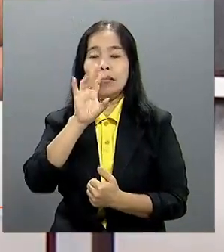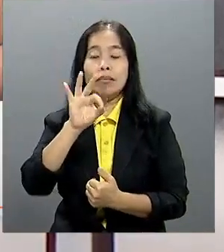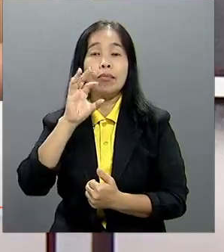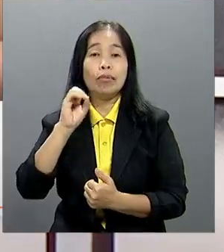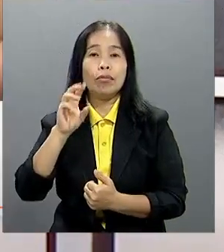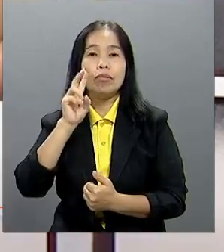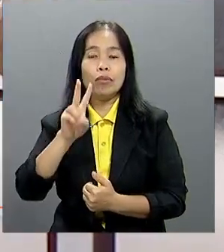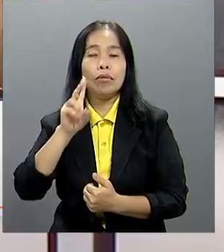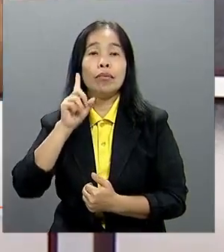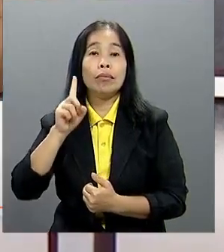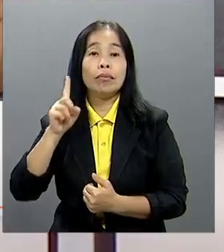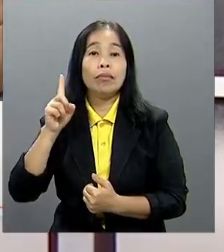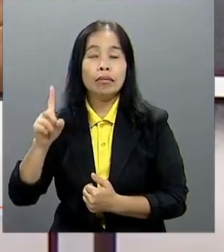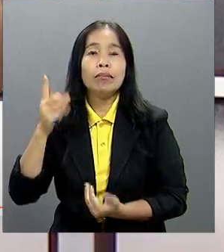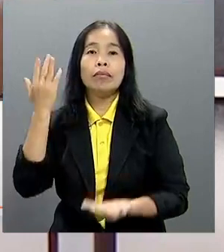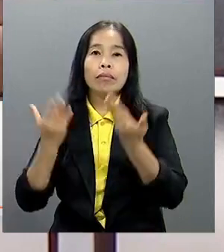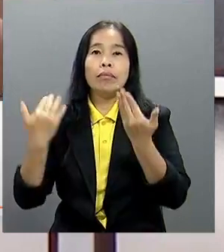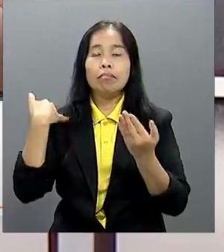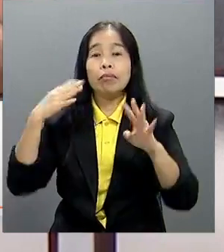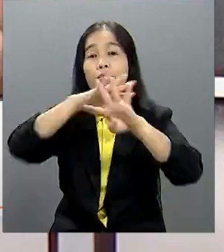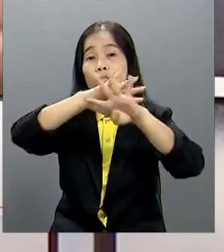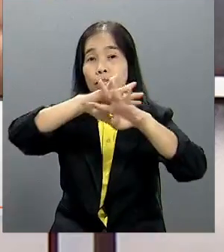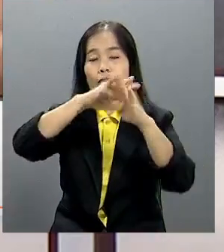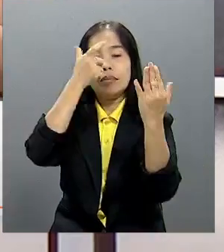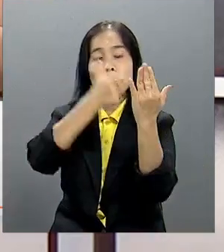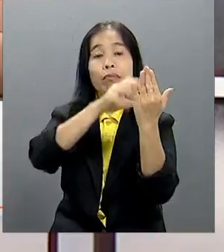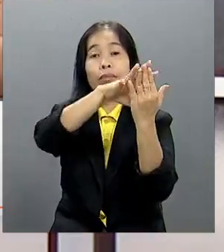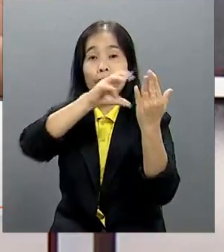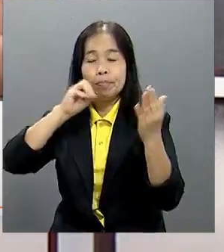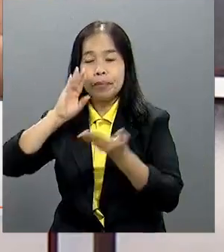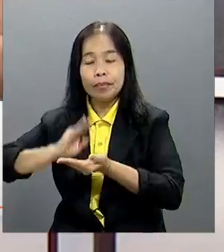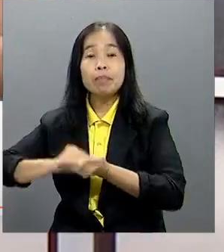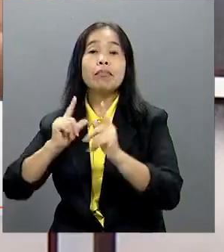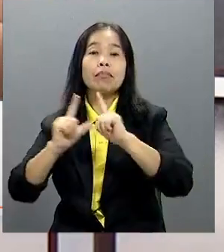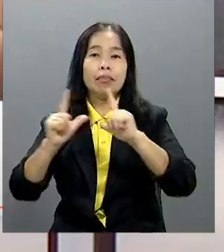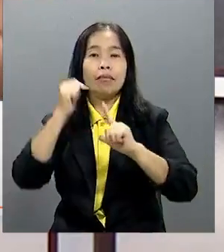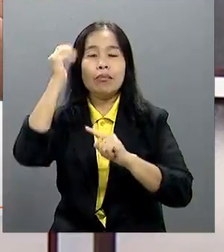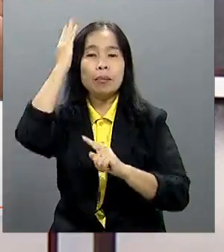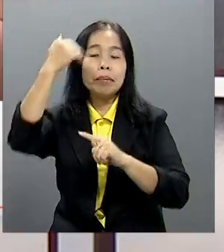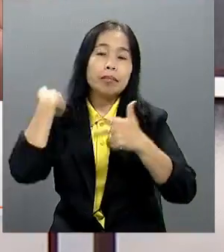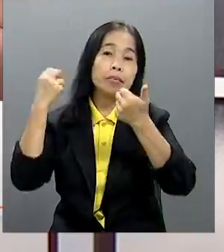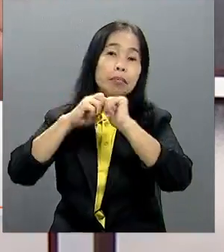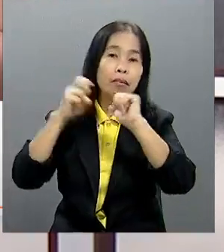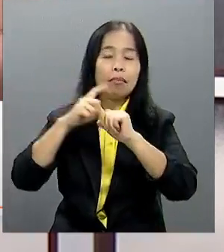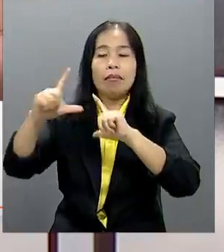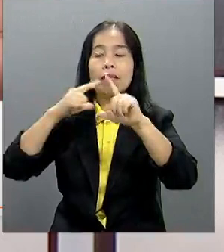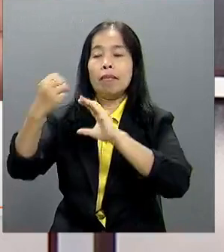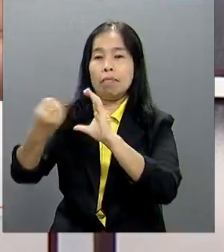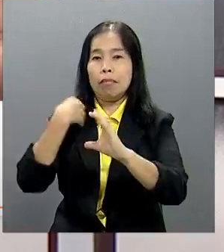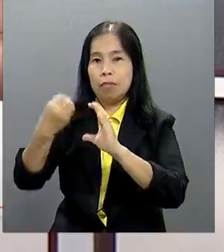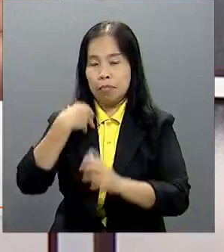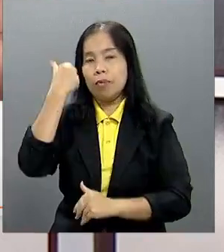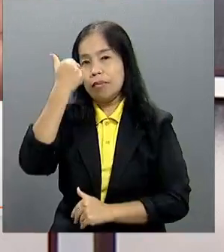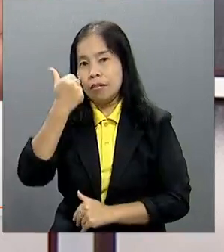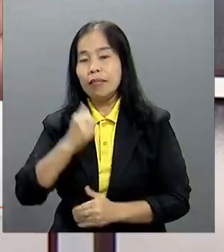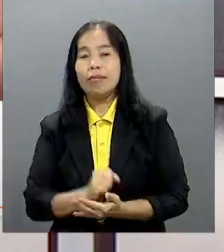027902111นะคะรวมถึงคุณสามารถสแกน QR code หน้าจอเก็บเอาไว้วันใดวันหนึ่งมีปัญหานะคะก็ส่งไลน์มาร้องเรียนกันได้นะคะ